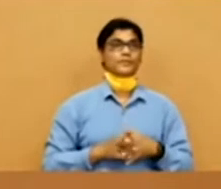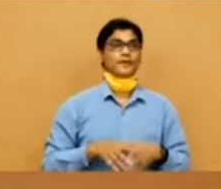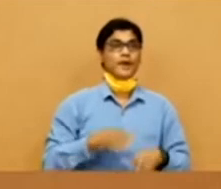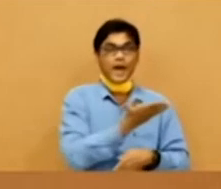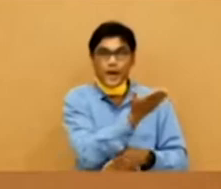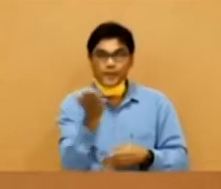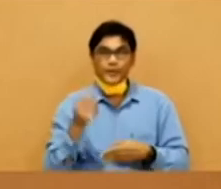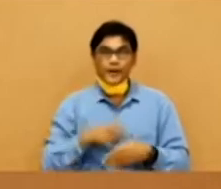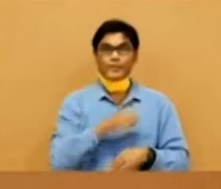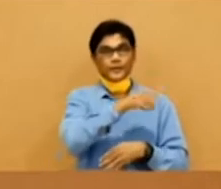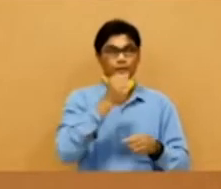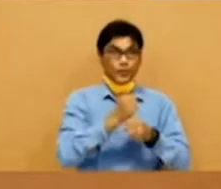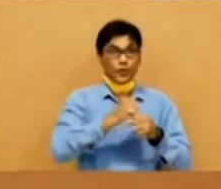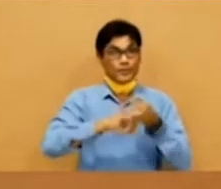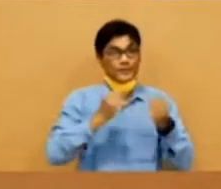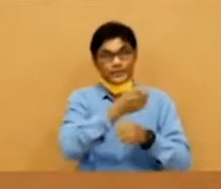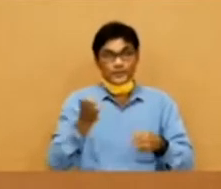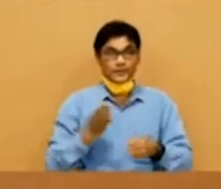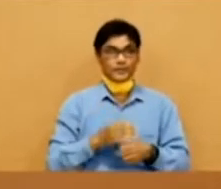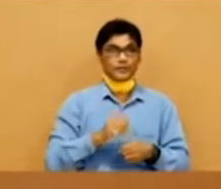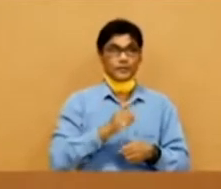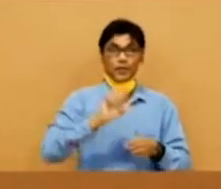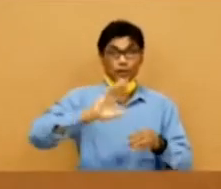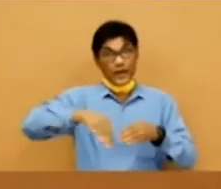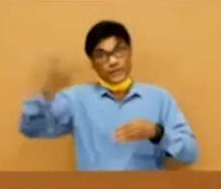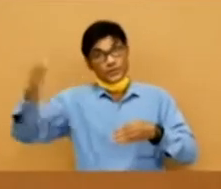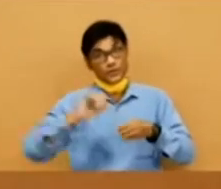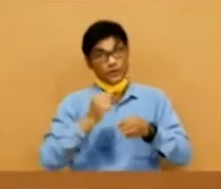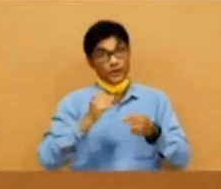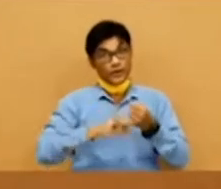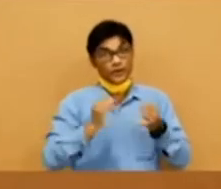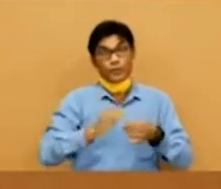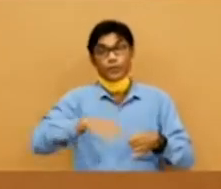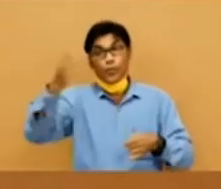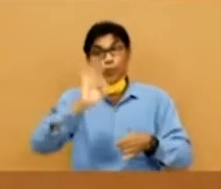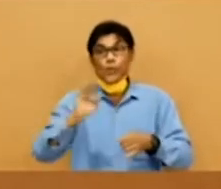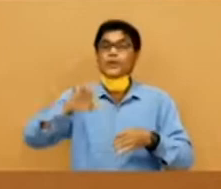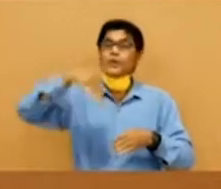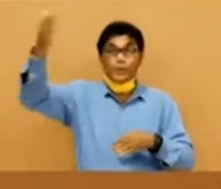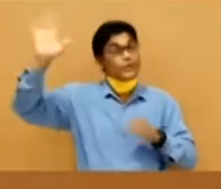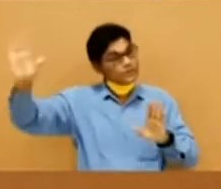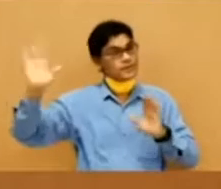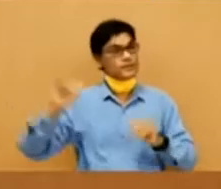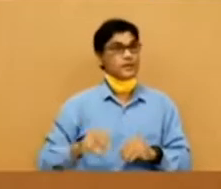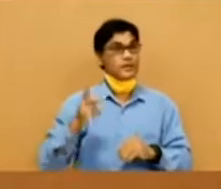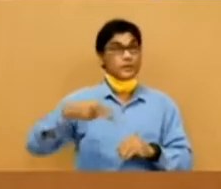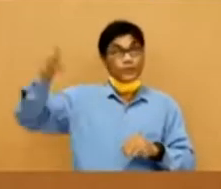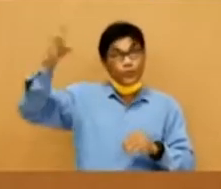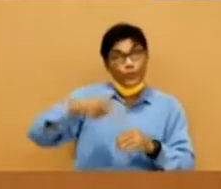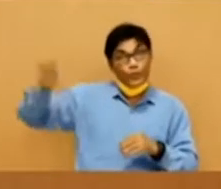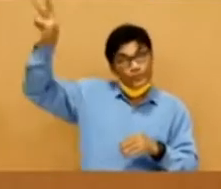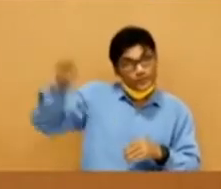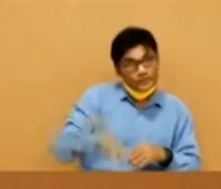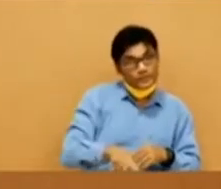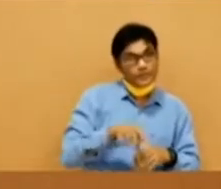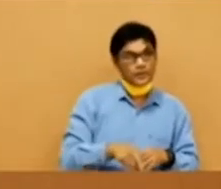ଆମର ରାଜ୍ୟ ସରକାର ଯେଉଁ ରାଜ୍ୟ ବାହାରେ ଆମର ଓଡ଼ିଆ ଲୋକ ରହିଯାଇଛନ୍ତି ସେମାନେ ଓଡ଼ିଶାକୁ ଫେରିବା